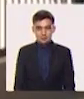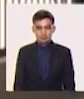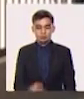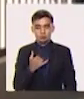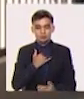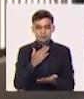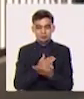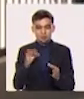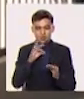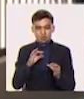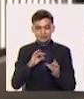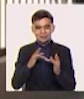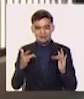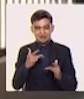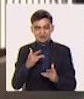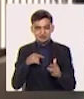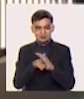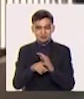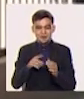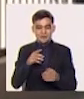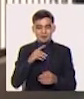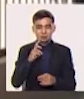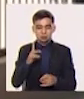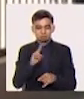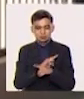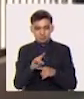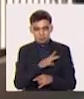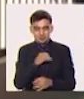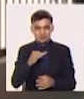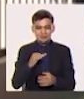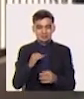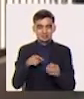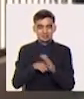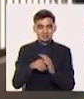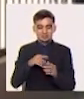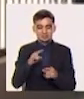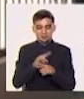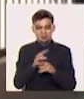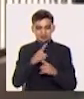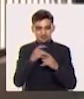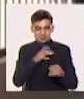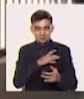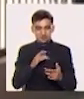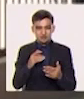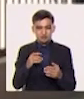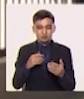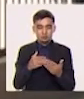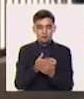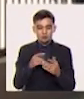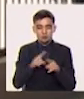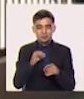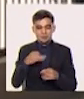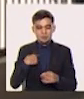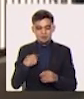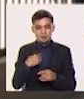проходит мониторинг сети интернет на установление фейковых либо ложных объявлений. Мы информируем об этом организацию, ту же самую,